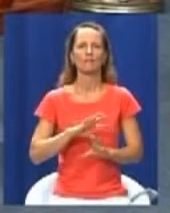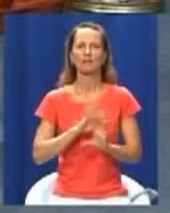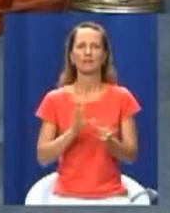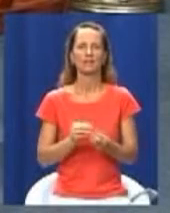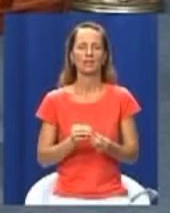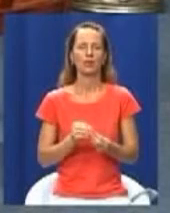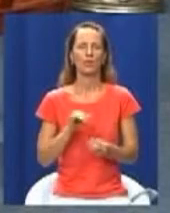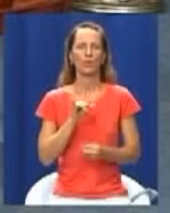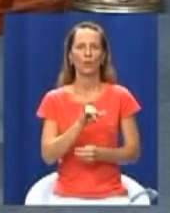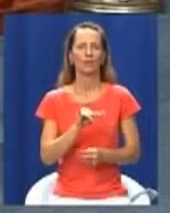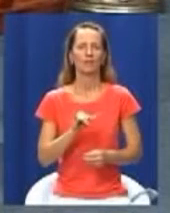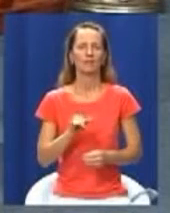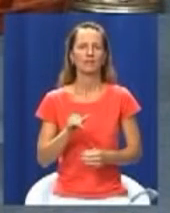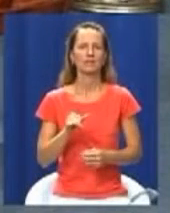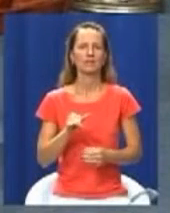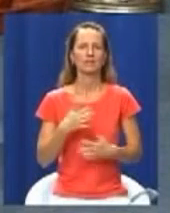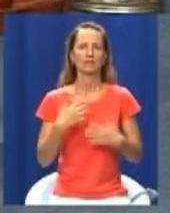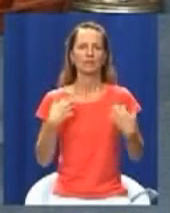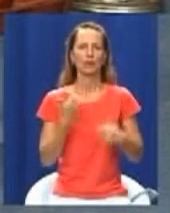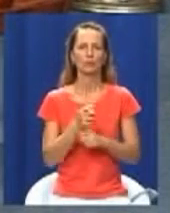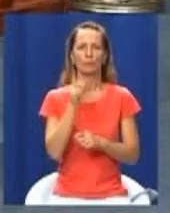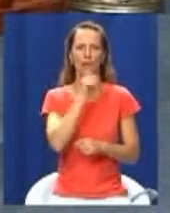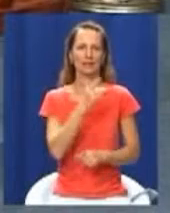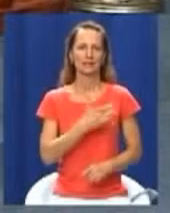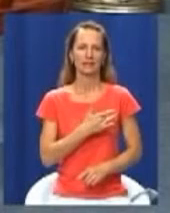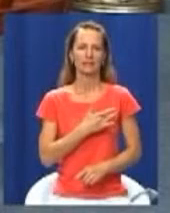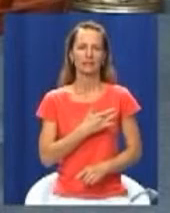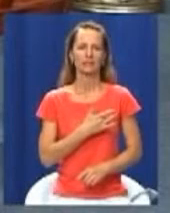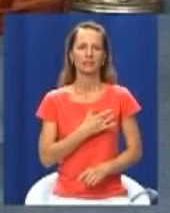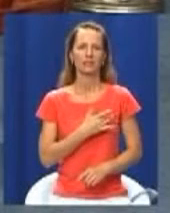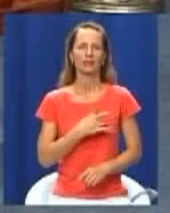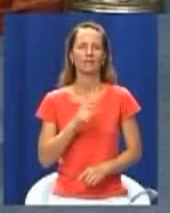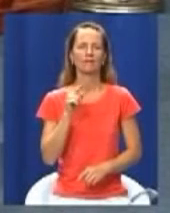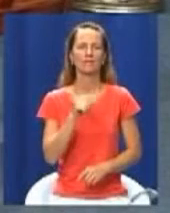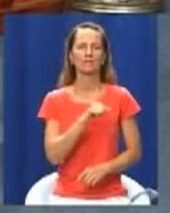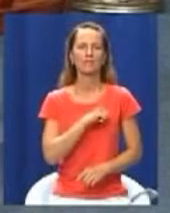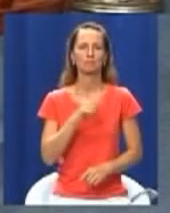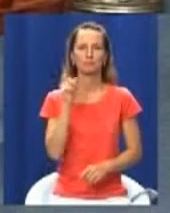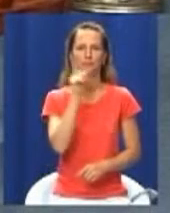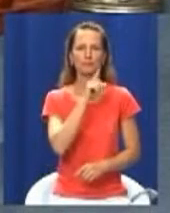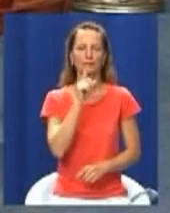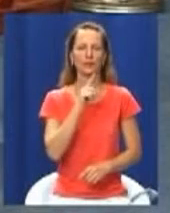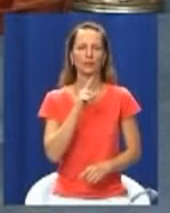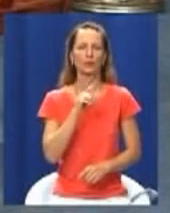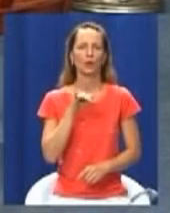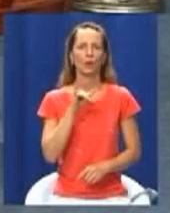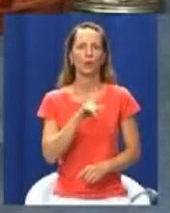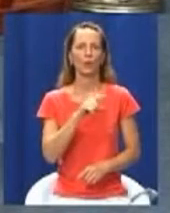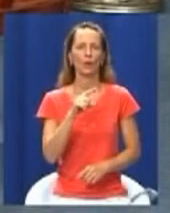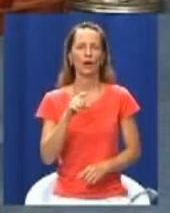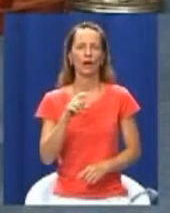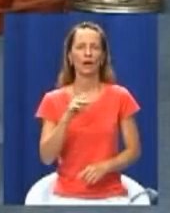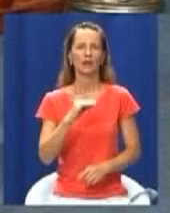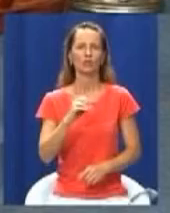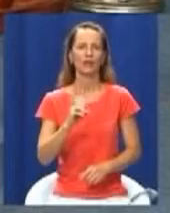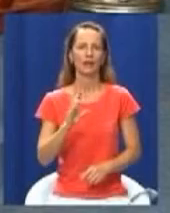хороброго звіра і великого дуже маленьке серце. Ну, воно найменше з усіх хижаків на планеті,